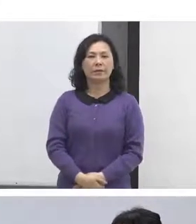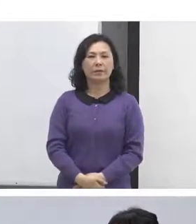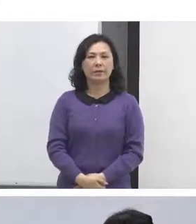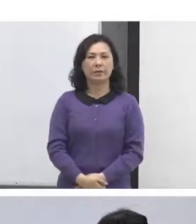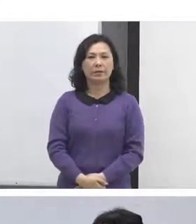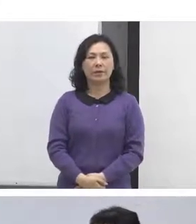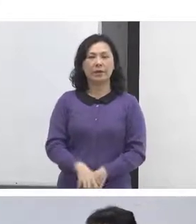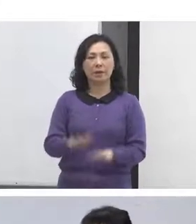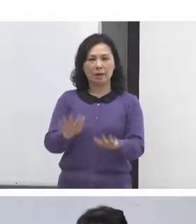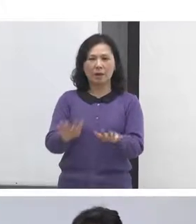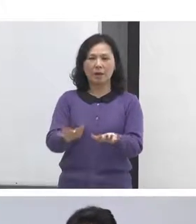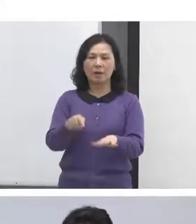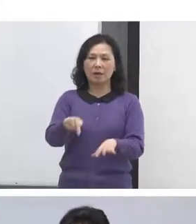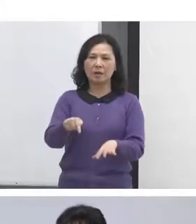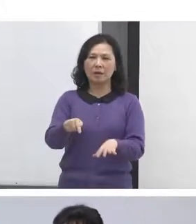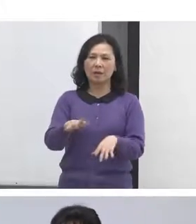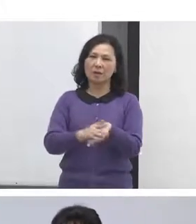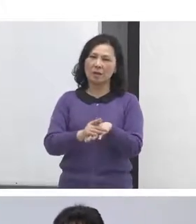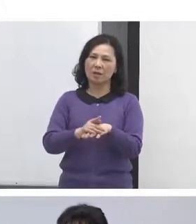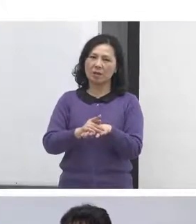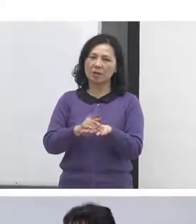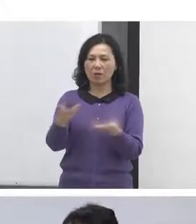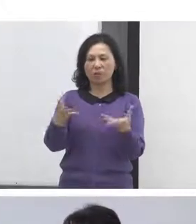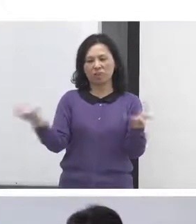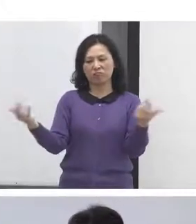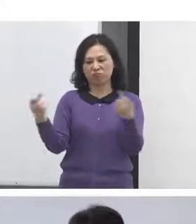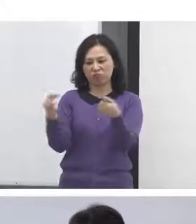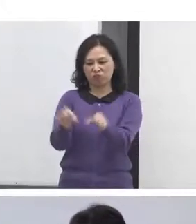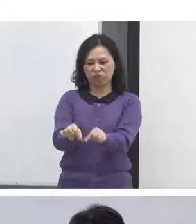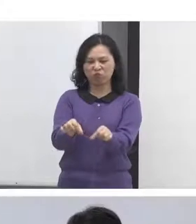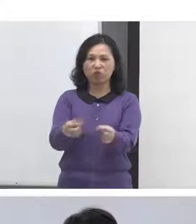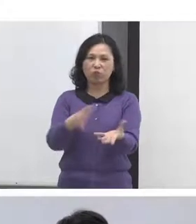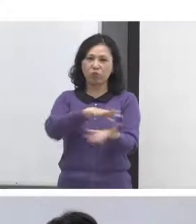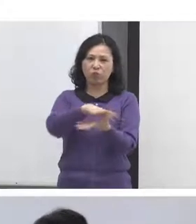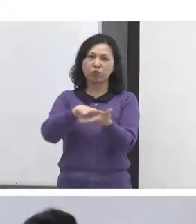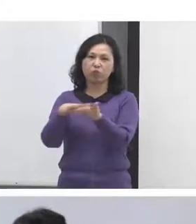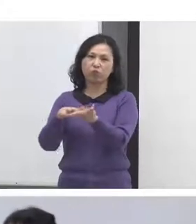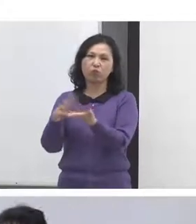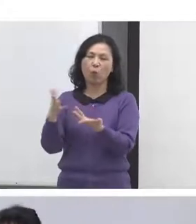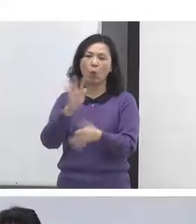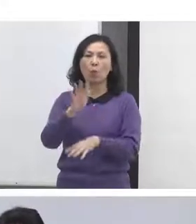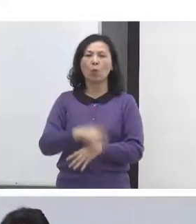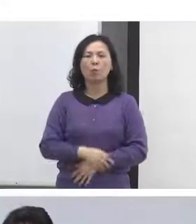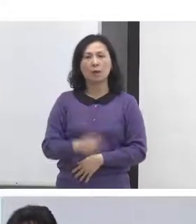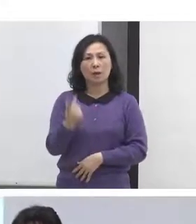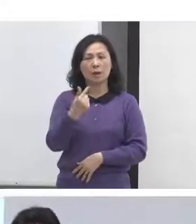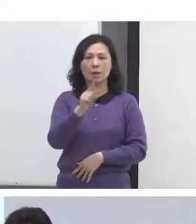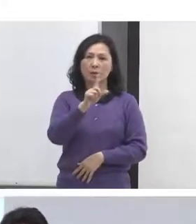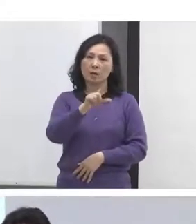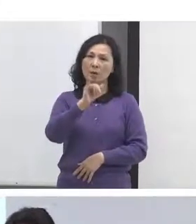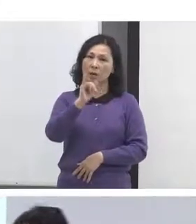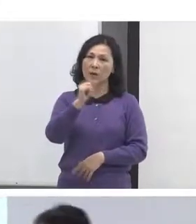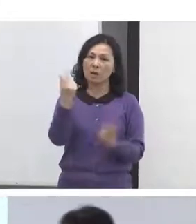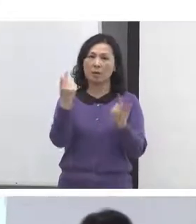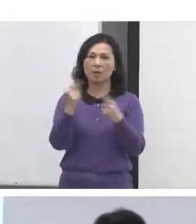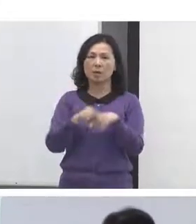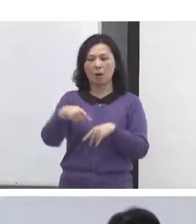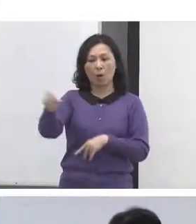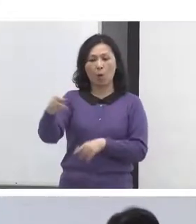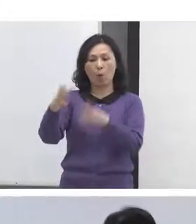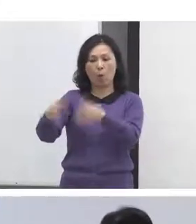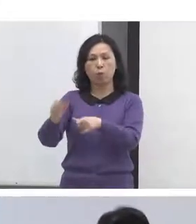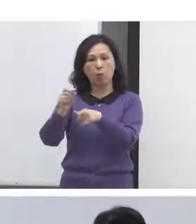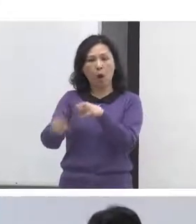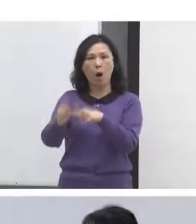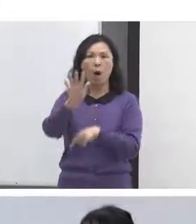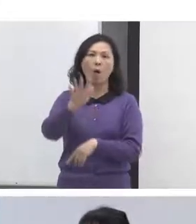个东西渐渐就变得有点混杂，就是里面有一些像 Linux 也去开了公司嘛 ，Red Hat 对不对？那或者